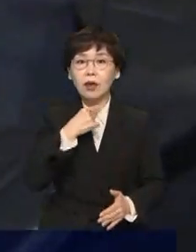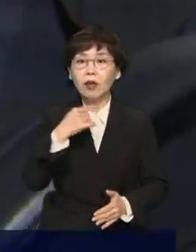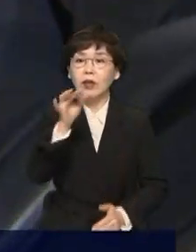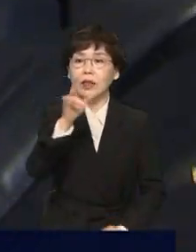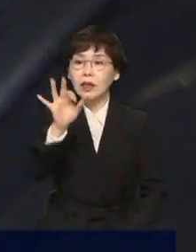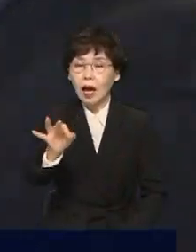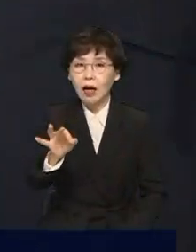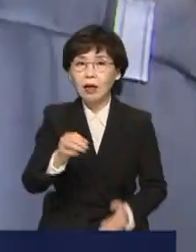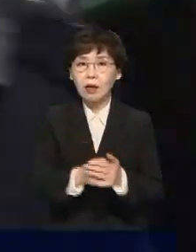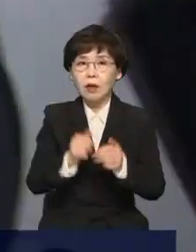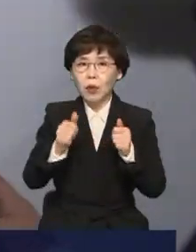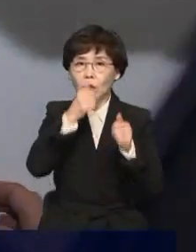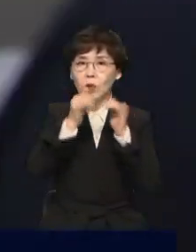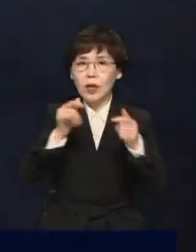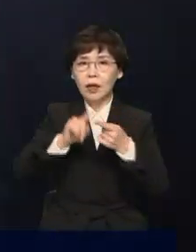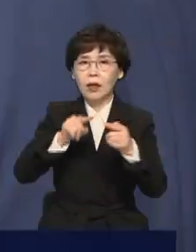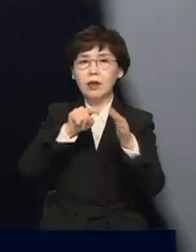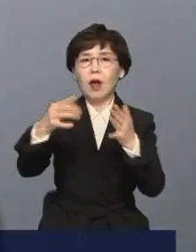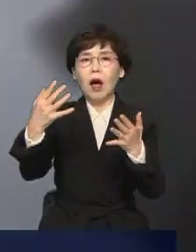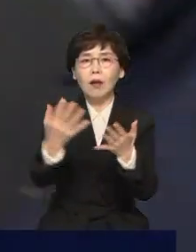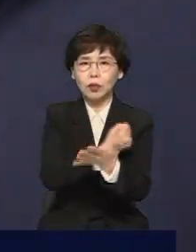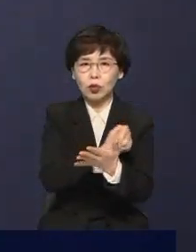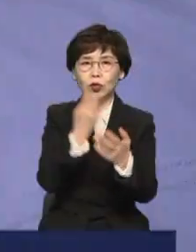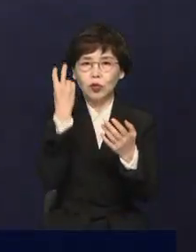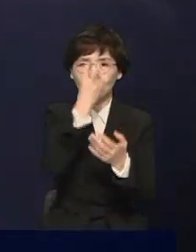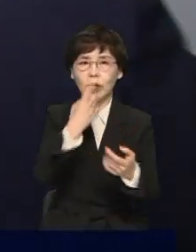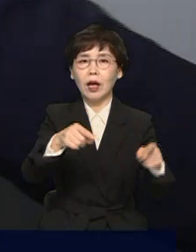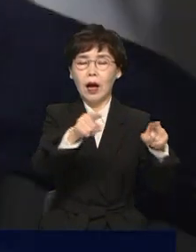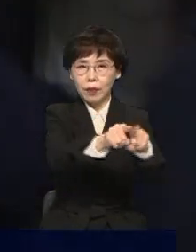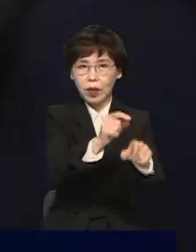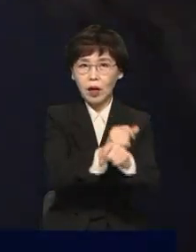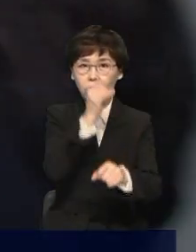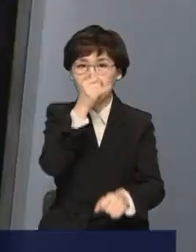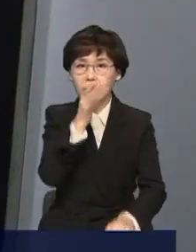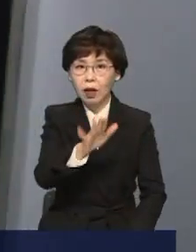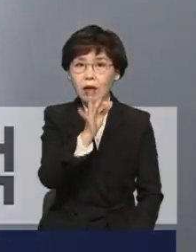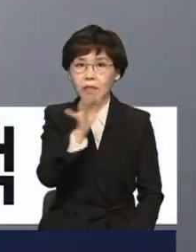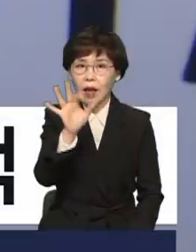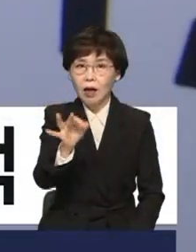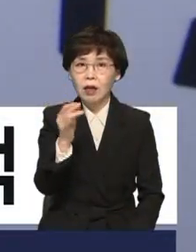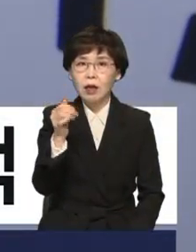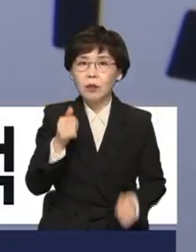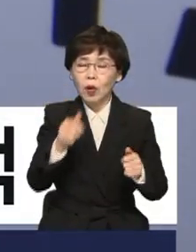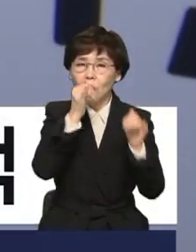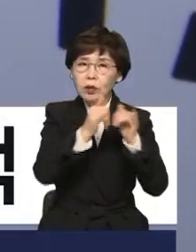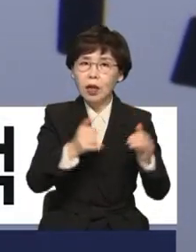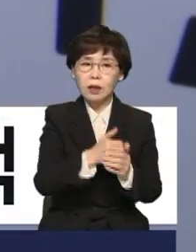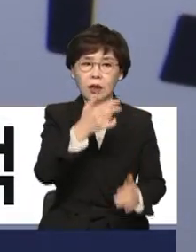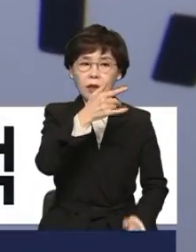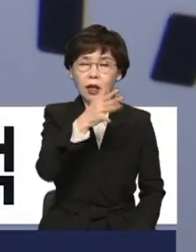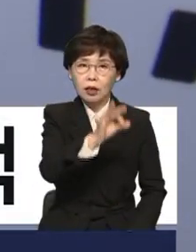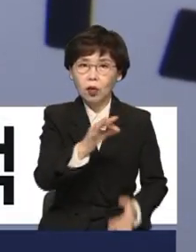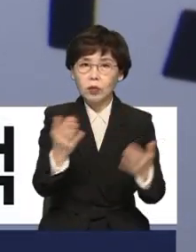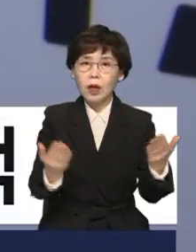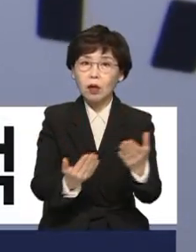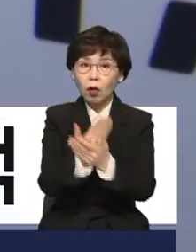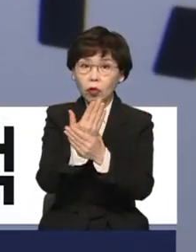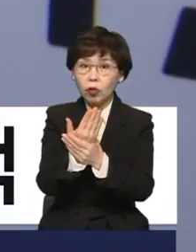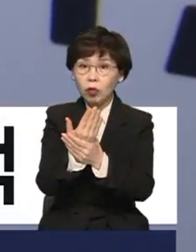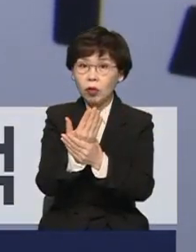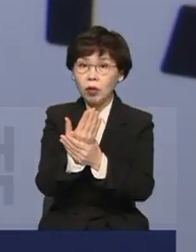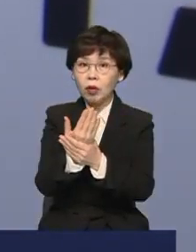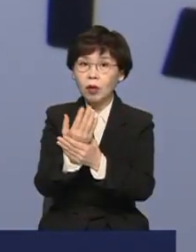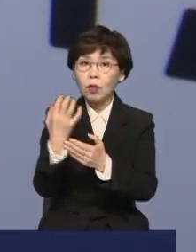대한 압수수색도 함께 진행하고 있습니다. 양 변호사는 대장동 민간업자들과 관련 실무를 담당한 것으로